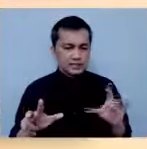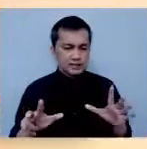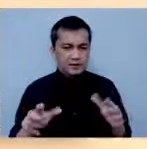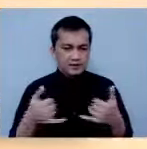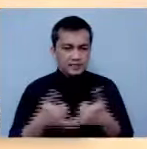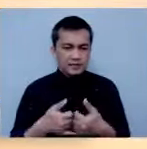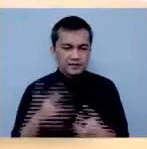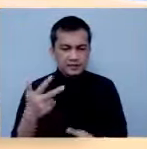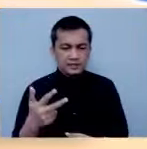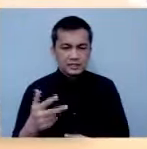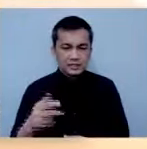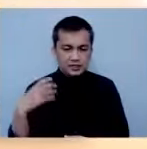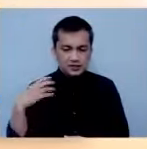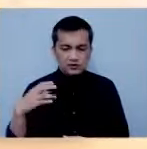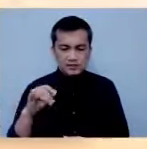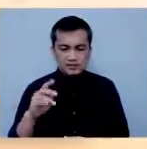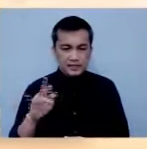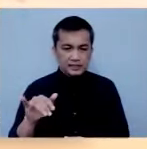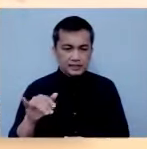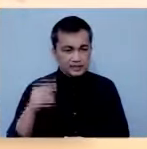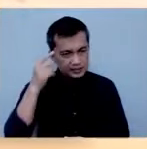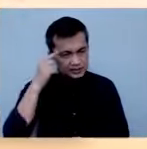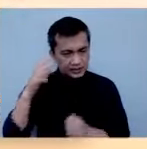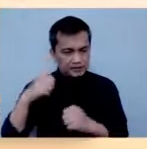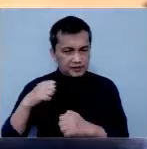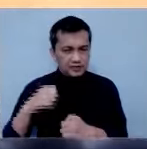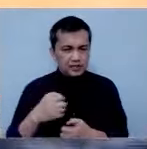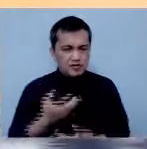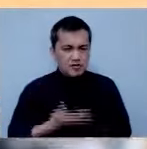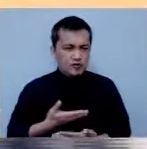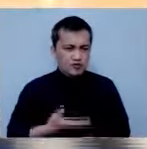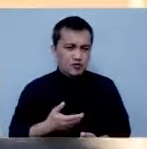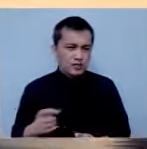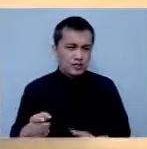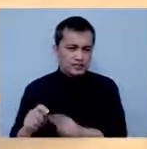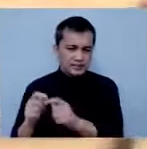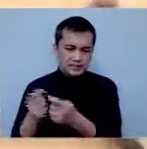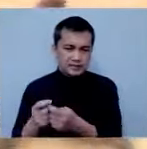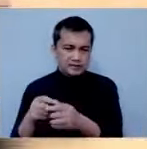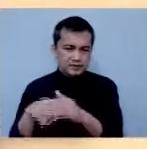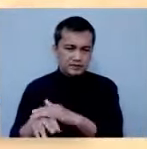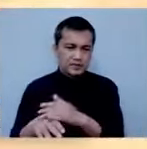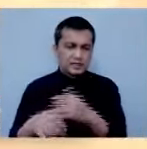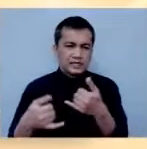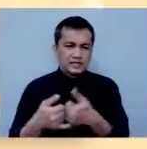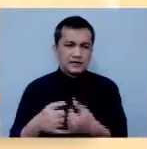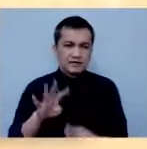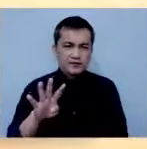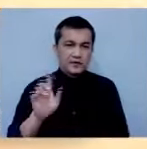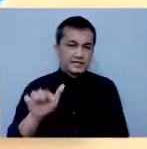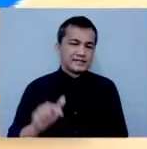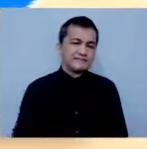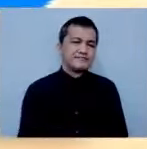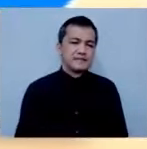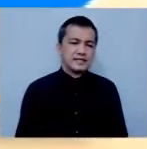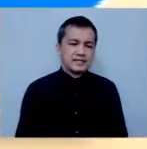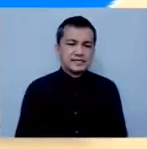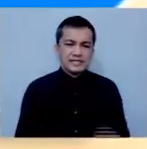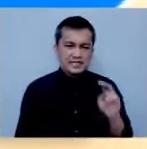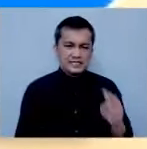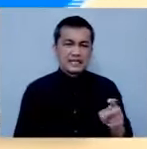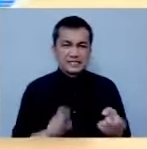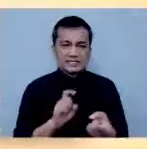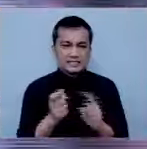Coach Jamai Karin, ina-expect niya na mas gutom pa ang kanyang kupunan pagpasok ng Game 4 mamaya. Kailangan lang daw nila ng adjustment sa